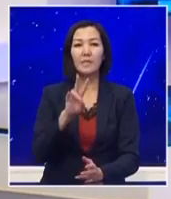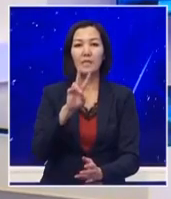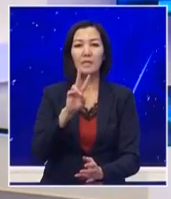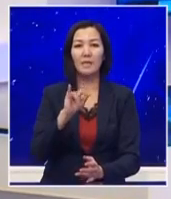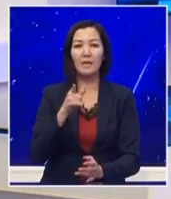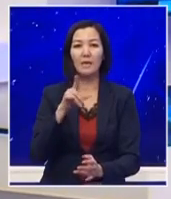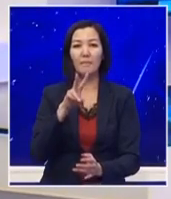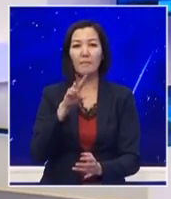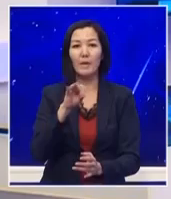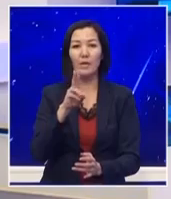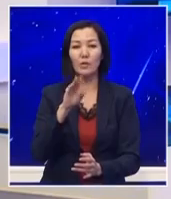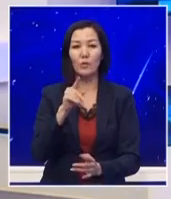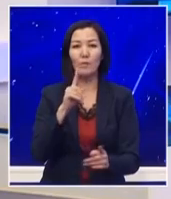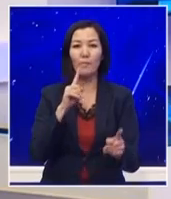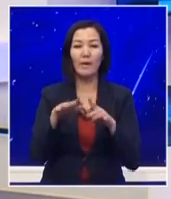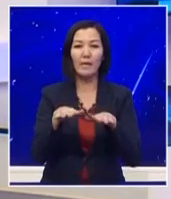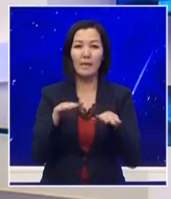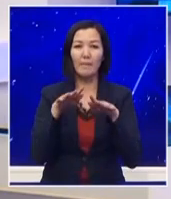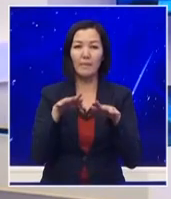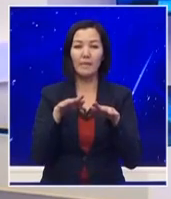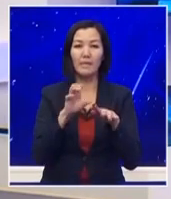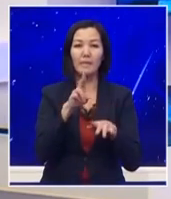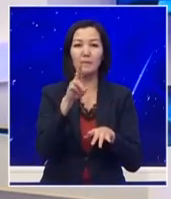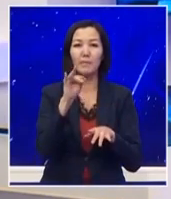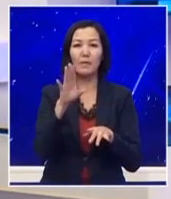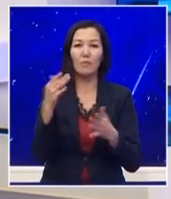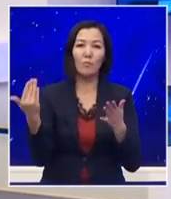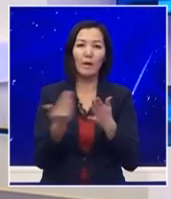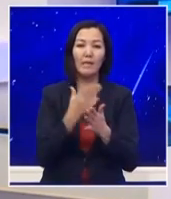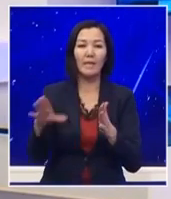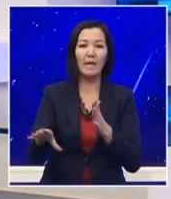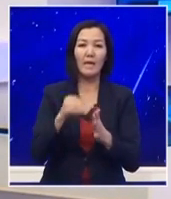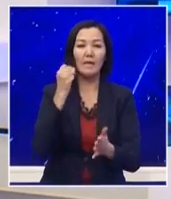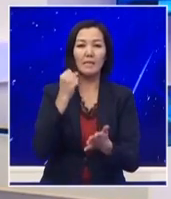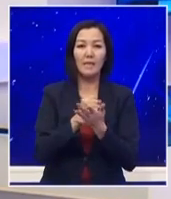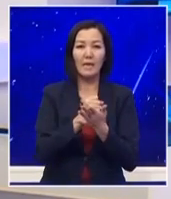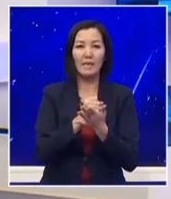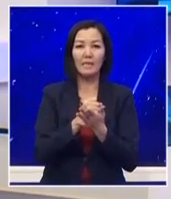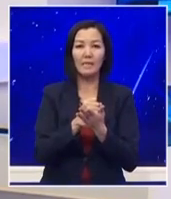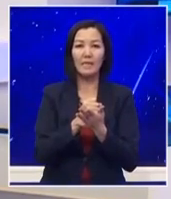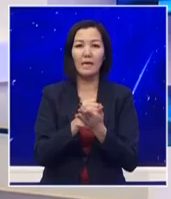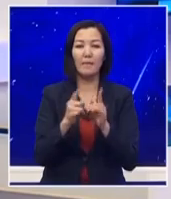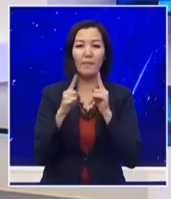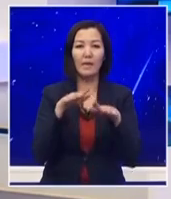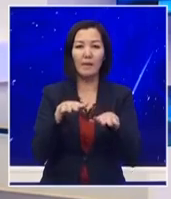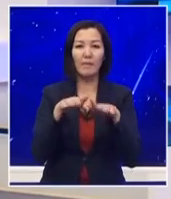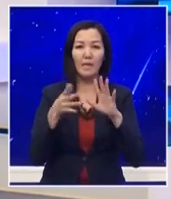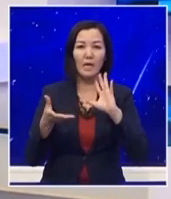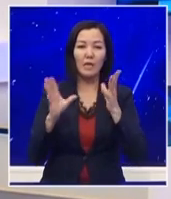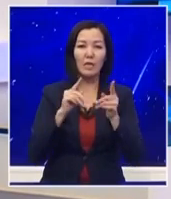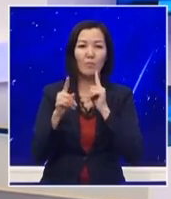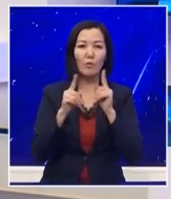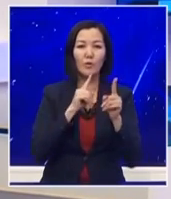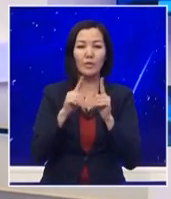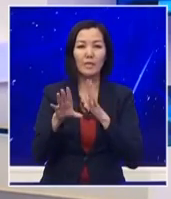Нұрлан Нығматулин парламент мәжілісінің спикері болып қайта сайланды. Спикердің кандидатурасын парламент мәжілісінің жалпы